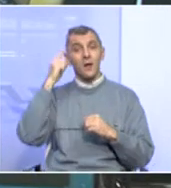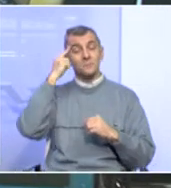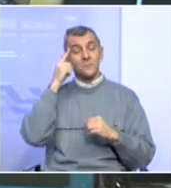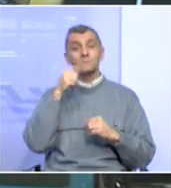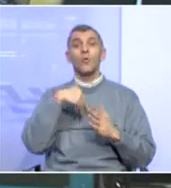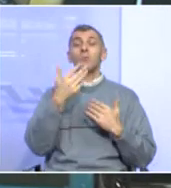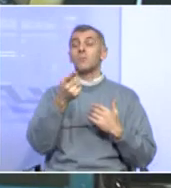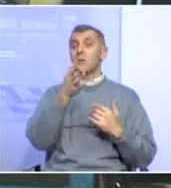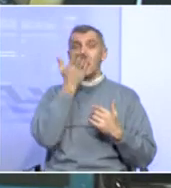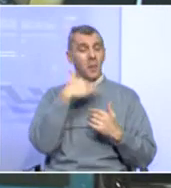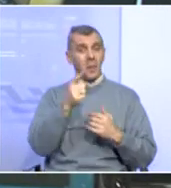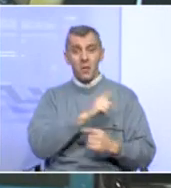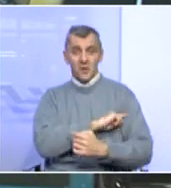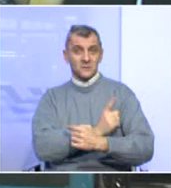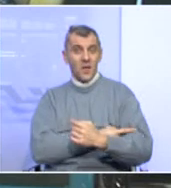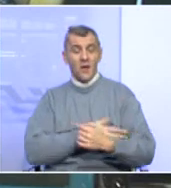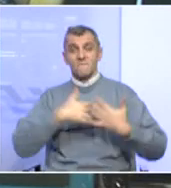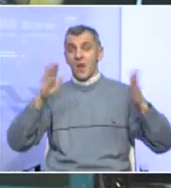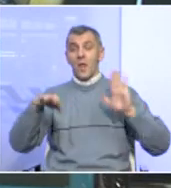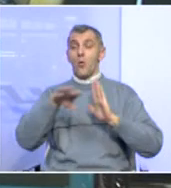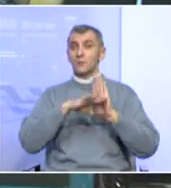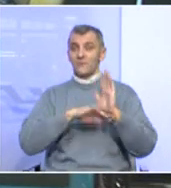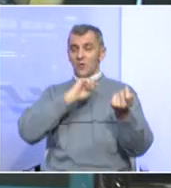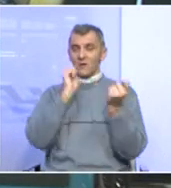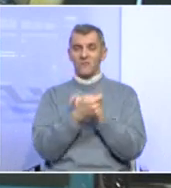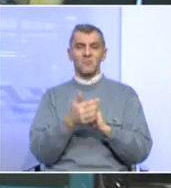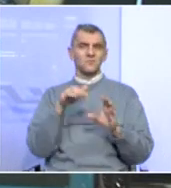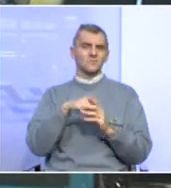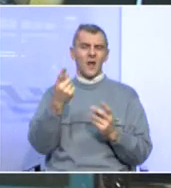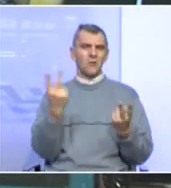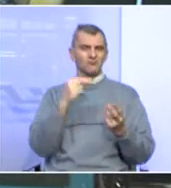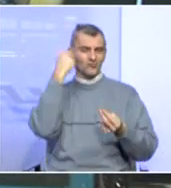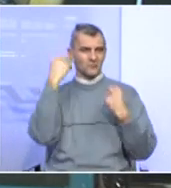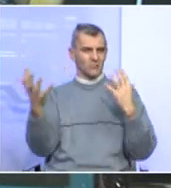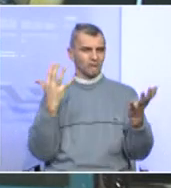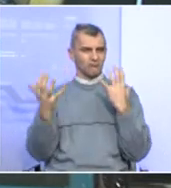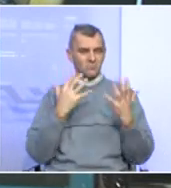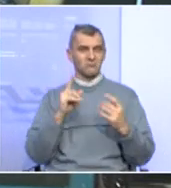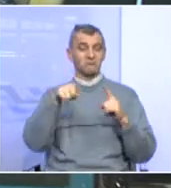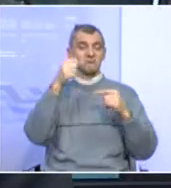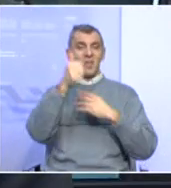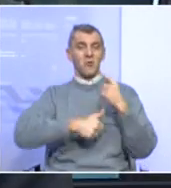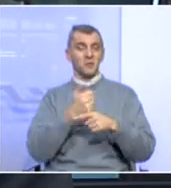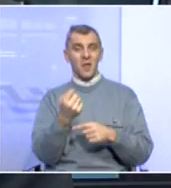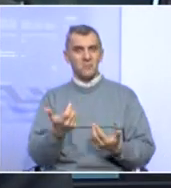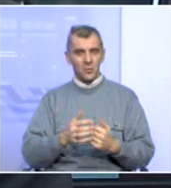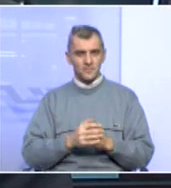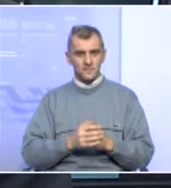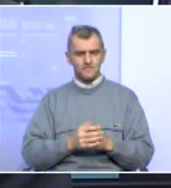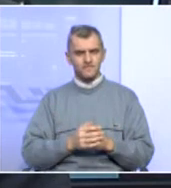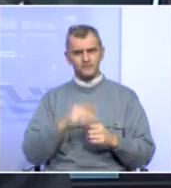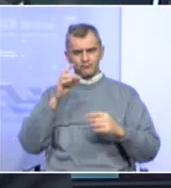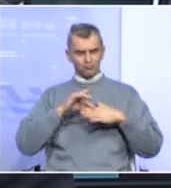za velike krupne ustavne reforme, nego samo onako za neko šminkanje u narednih godinu i pol dana. Lideri šestorke